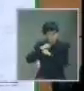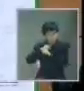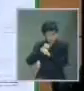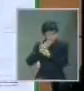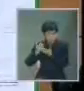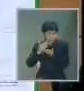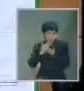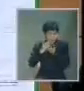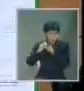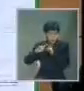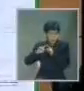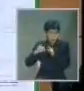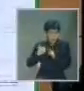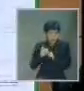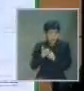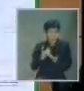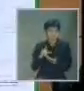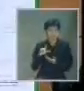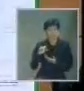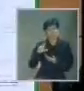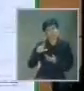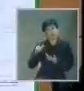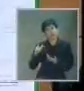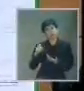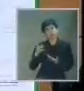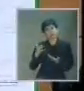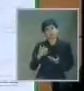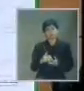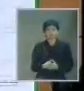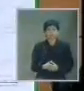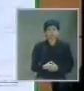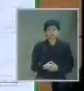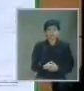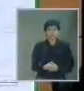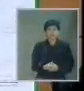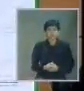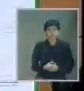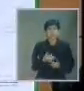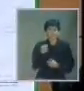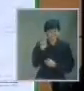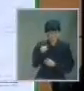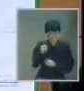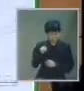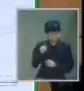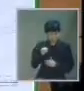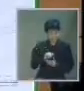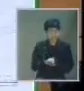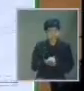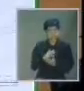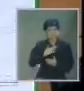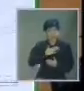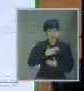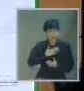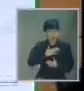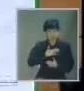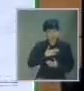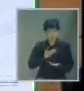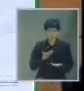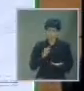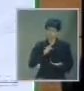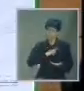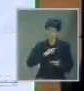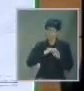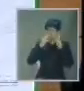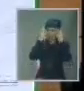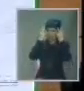น23ล้าน3แสนนี่ไงท่านนายกตรงนี้แหละที่บอกว่าท่านน